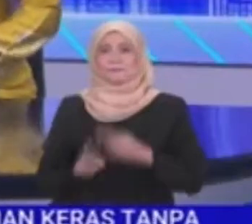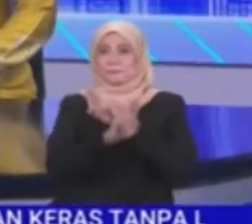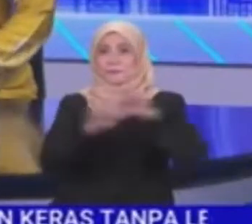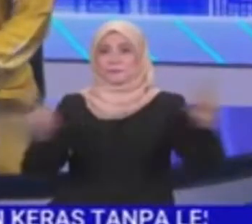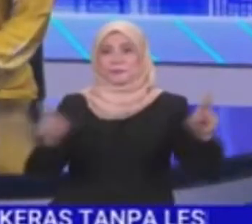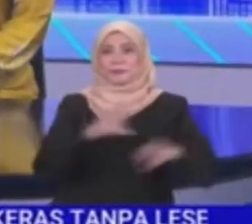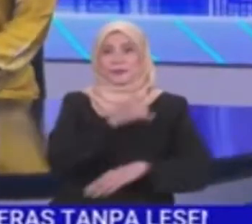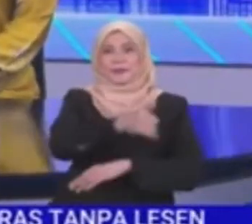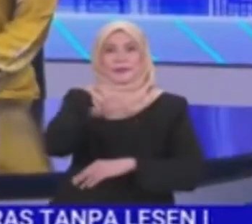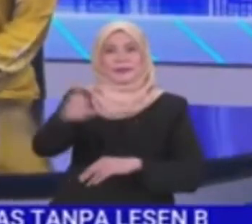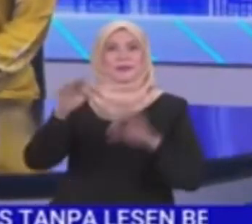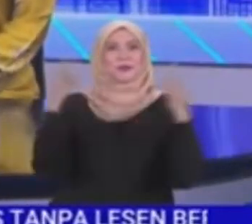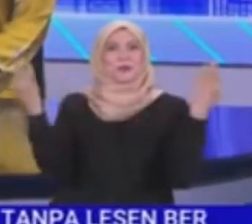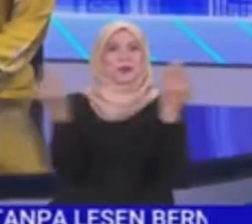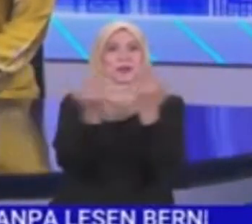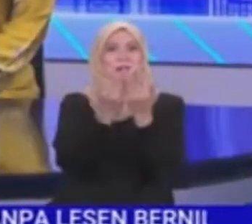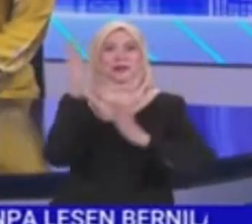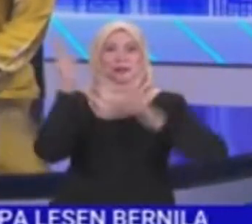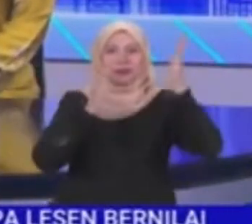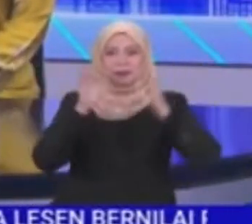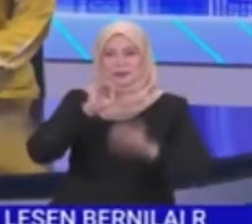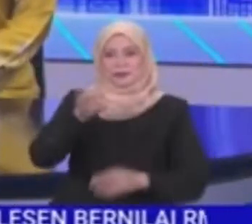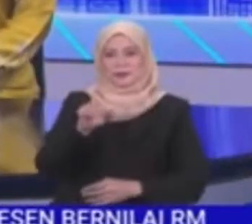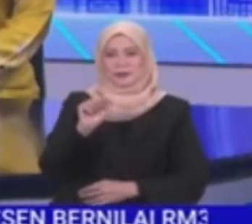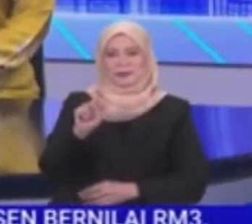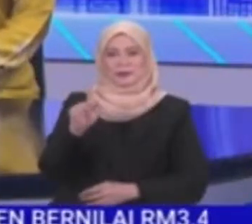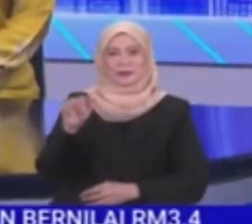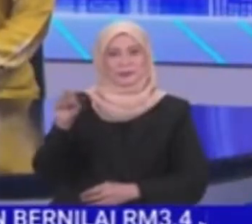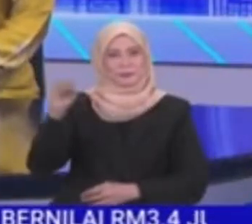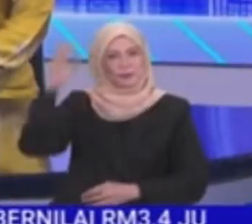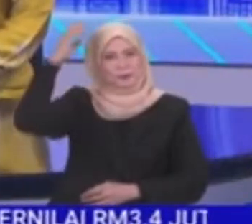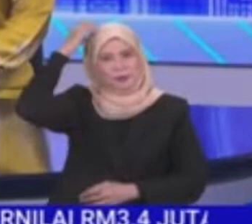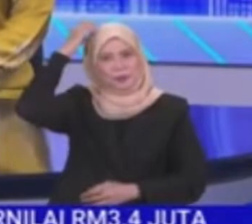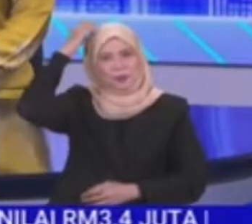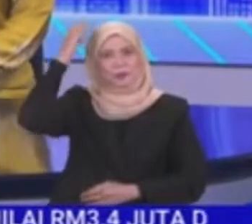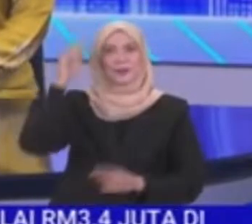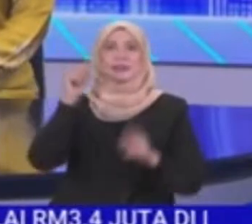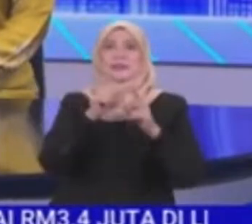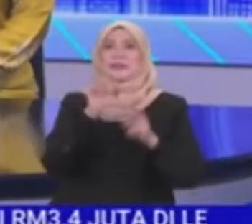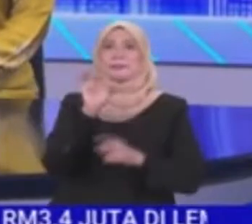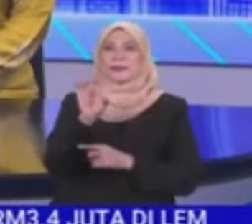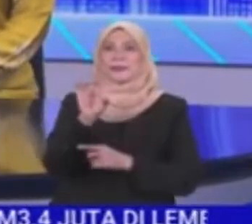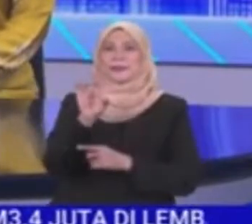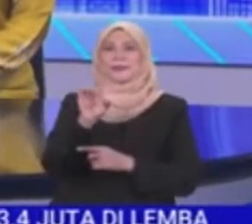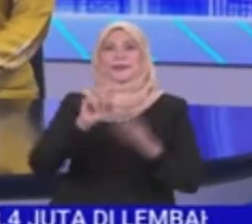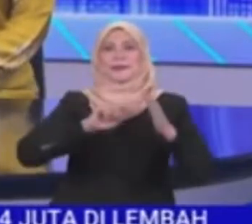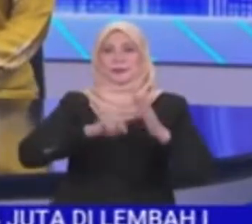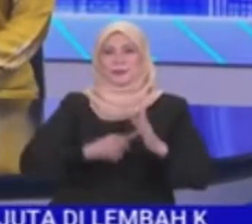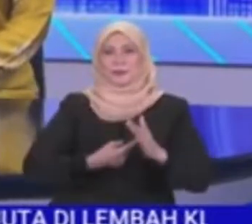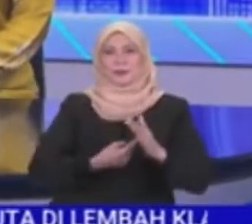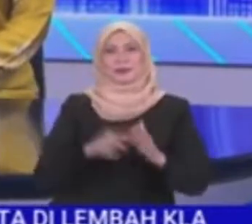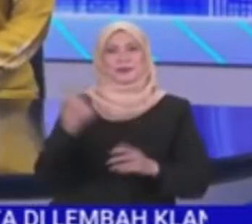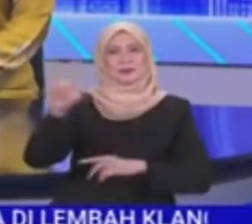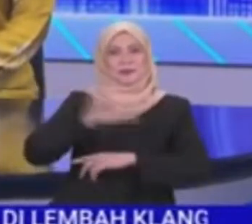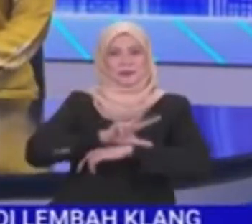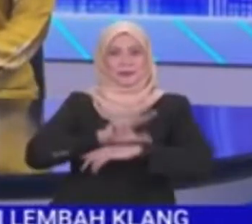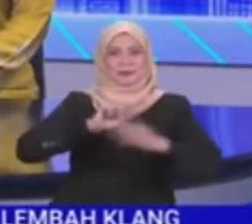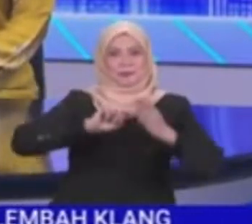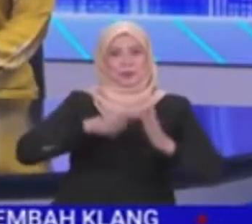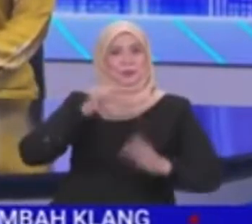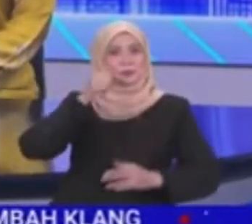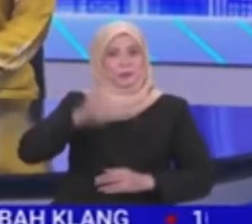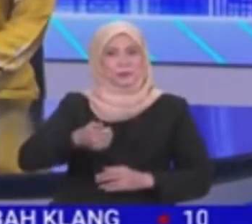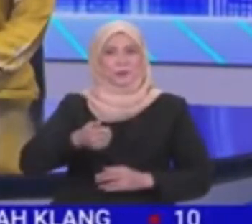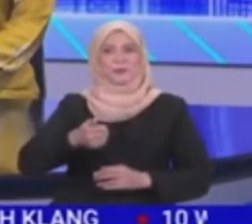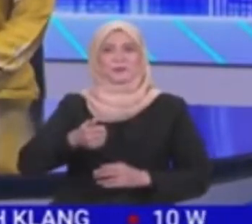Persiapan Jelajah Aspirasi Keluarga Malaysia JAKM Negeri Selangor edisi ke-8 yang bakal berlangsung selama 3 hari bermula esok